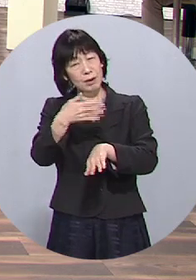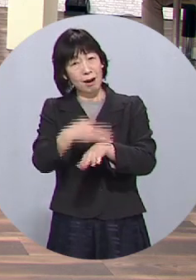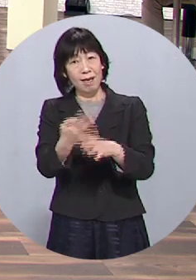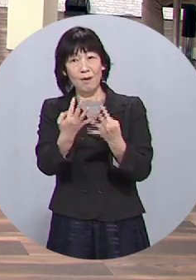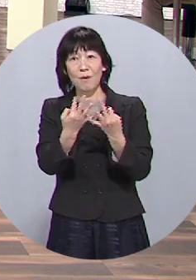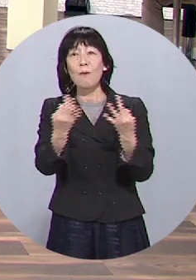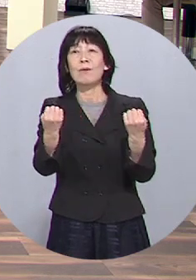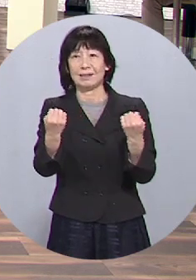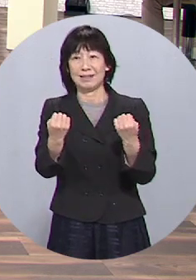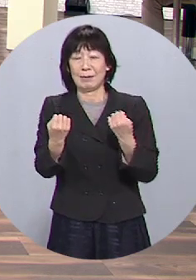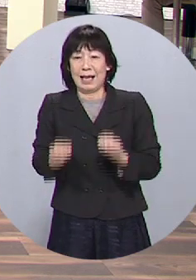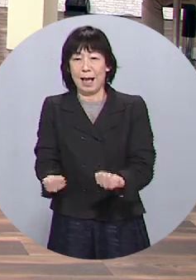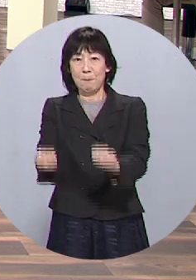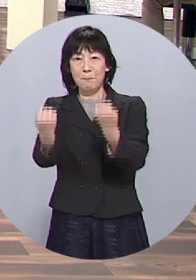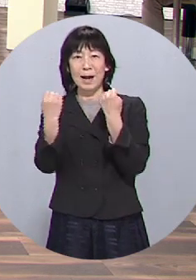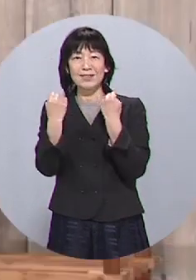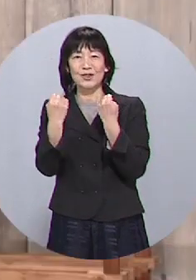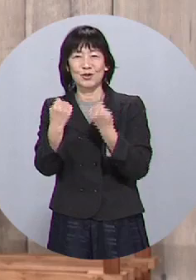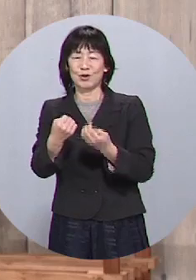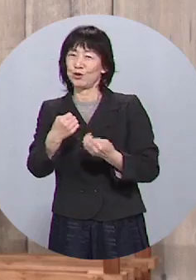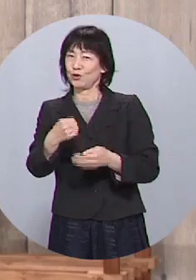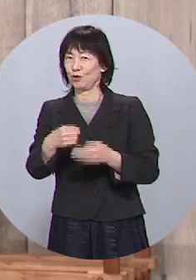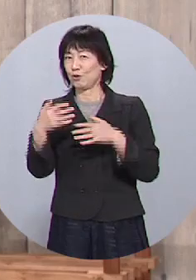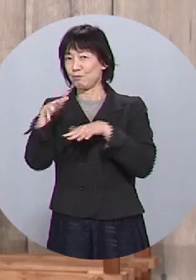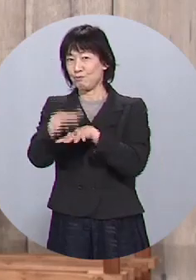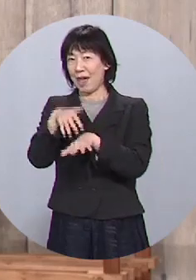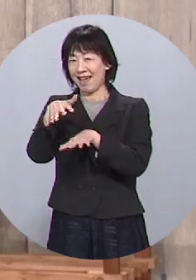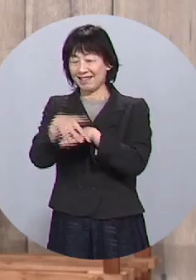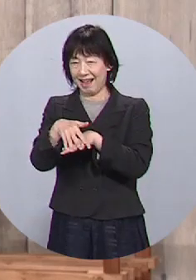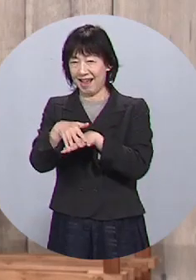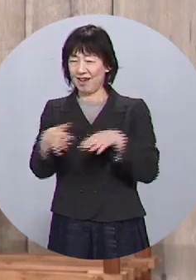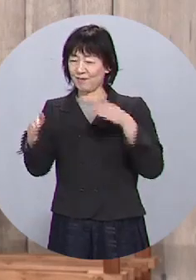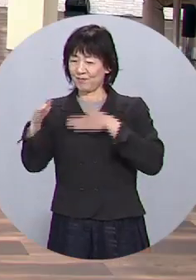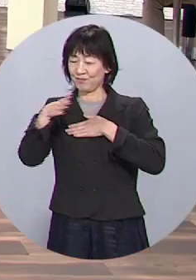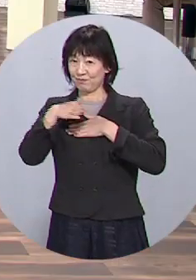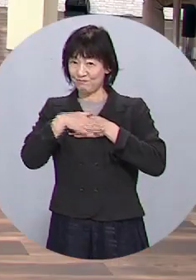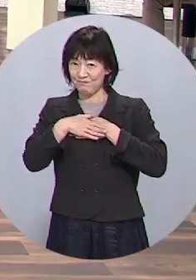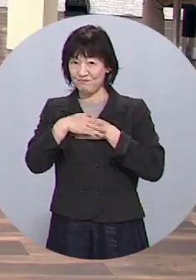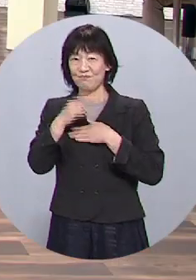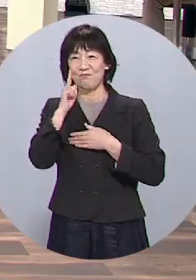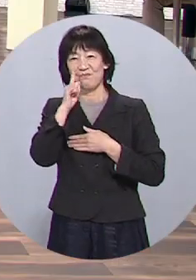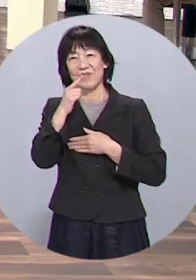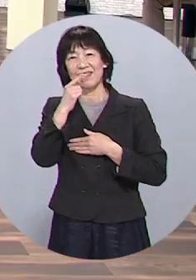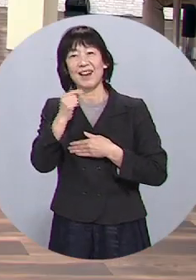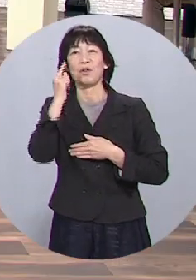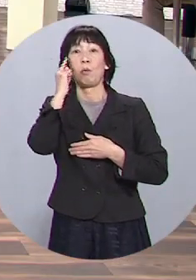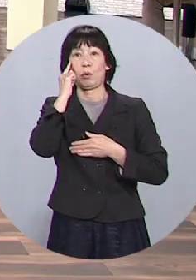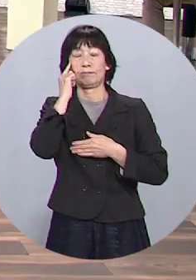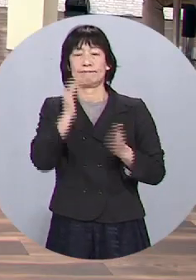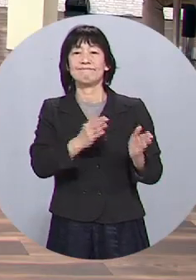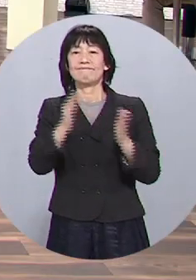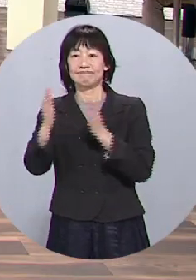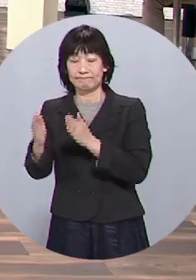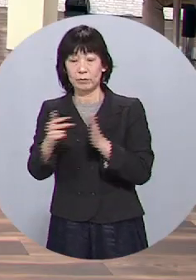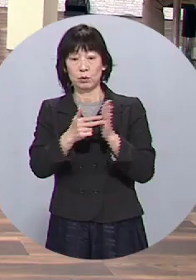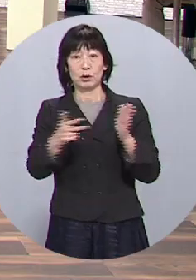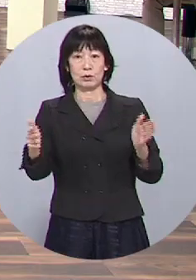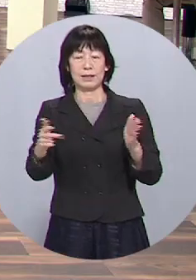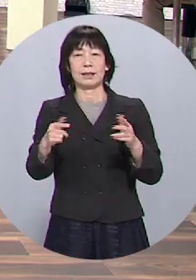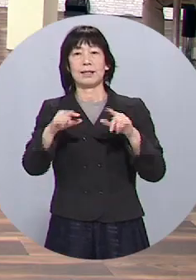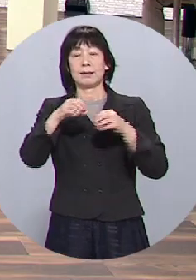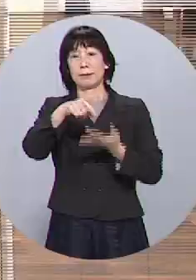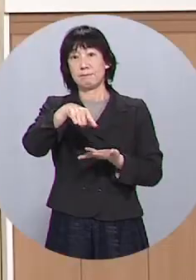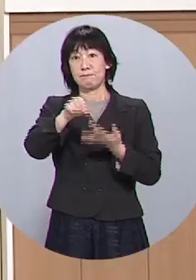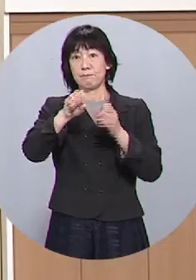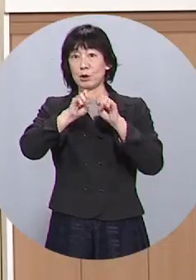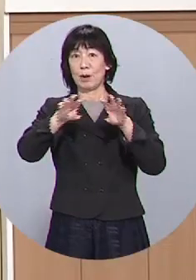またマッスル銘仙を着ている佐伯ちゃんも見たいなって思いました。 見たい、 はい、ありがとうございます。 はい、 さあ続いてはウィークリーピックアップです。松井さ